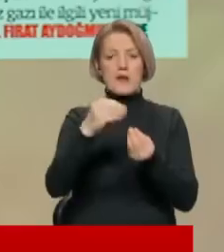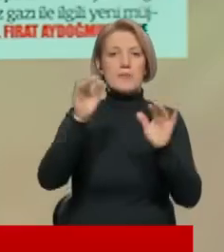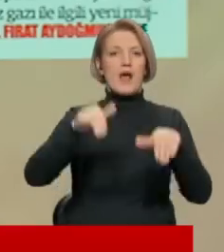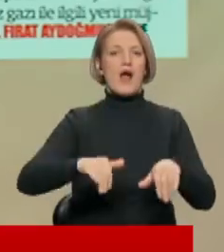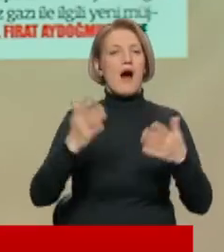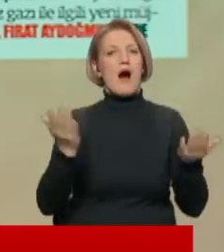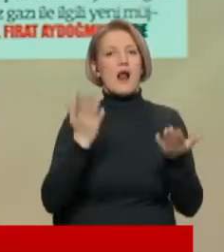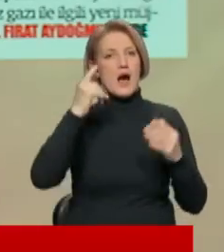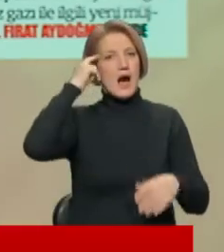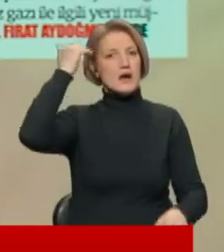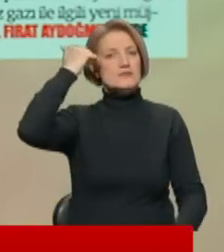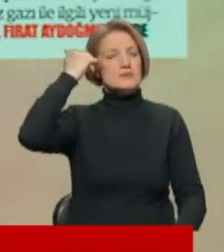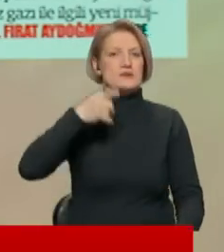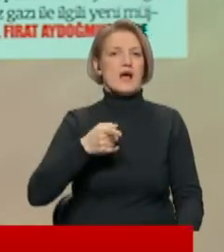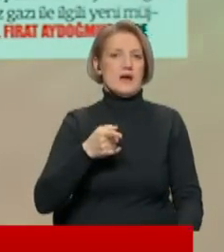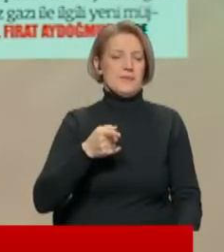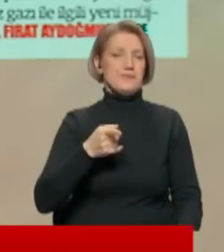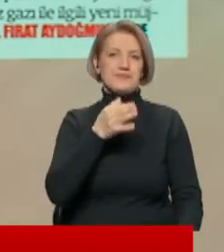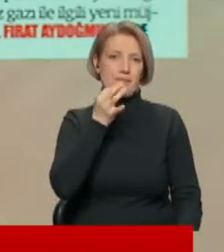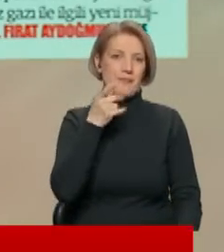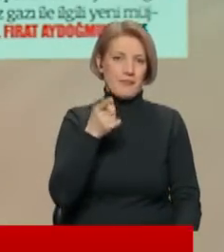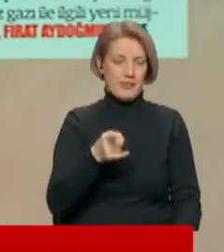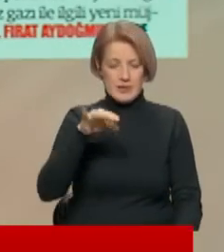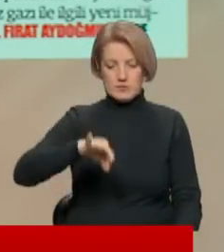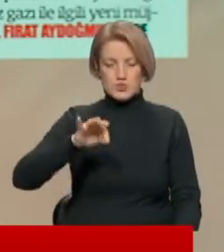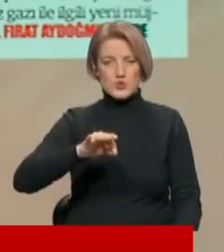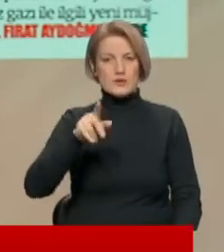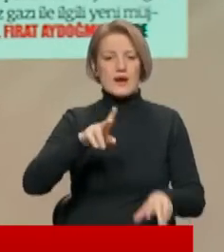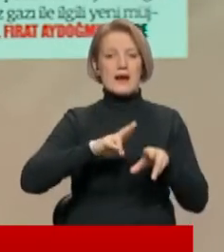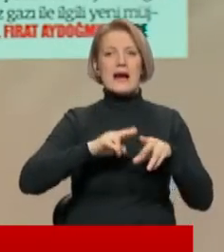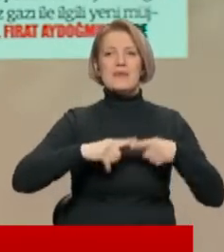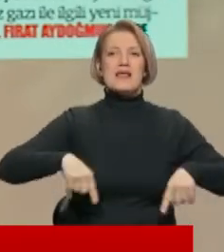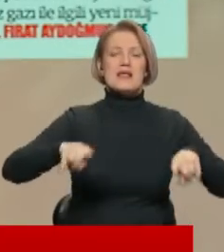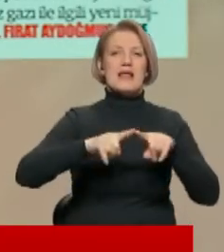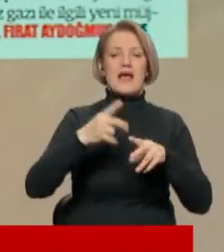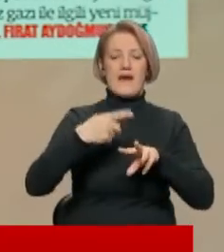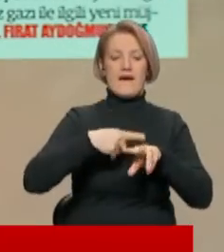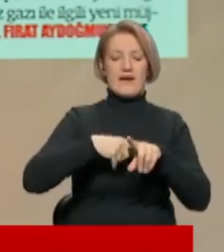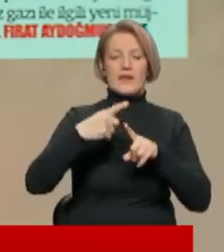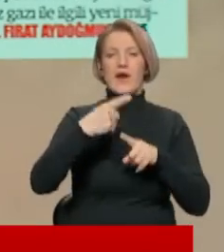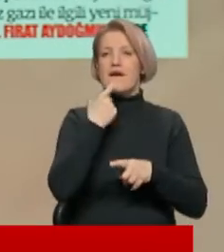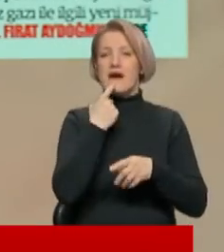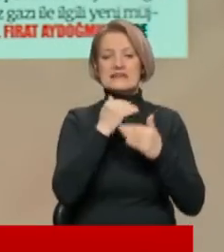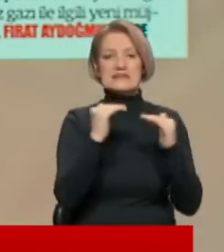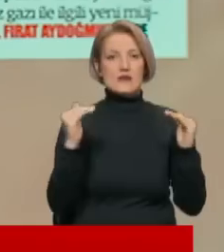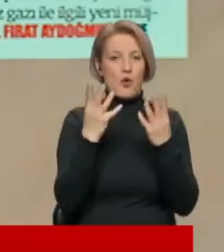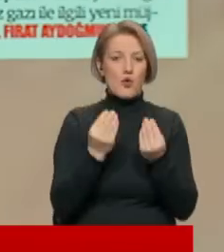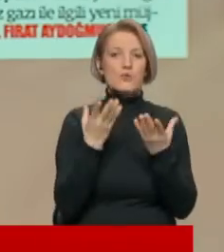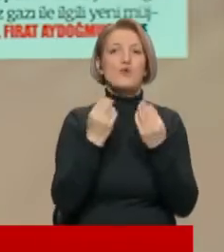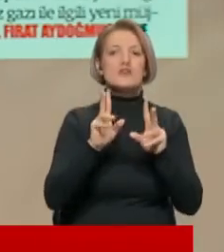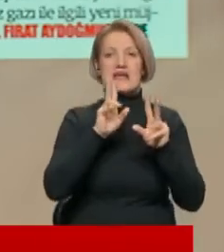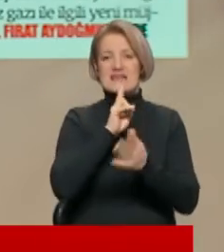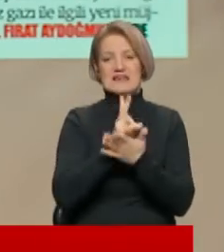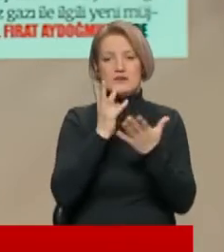geldi hala aklımızda çıkamıyoruz Biz o haberlerden bugün gözler kabinede eyt'de yaş olup olmayacağı